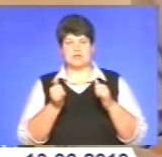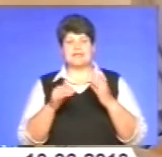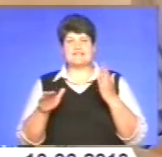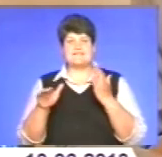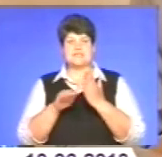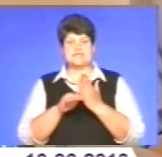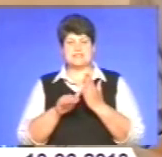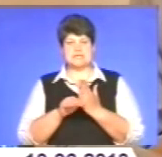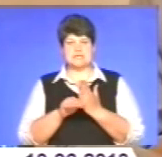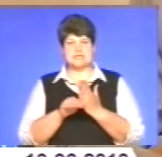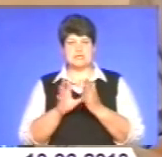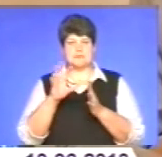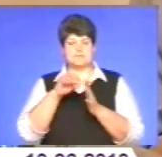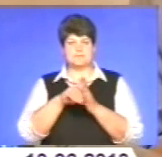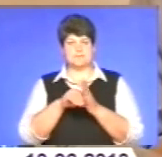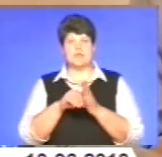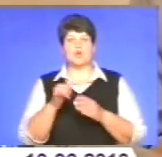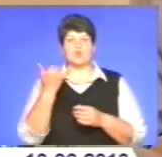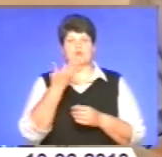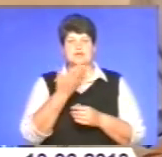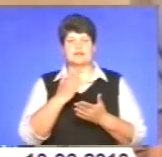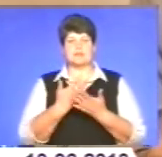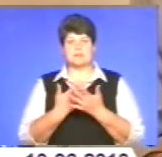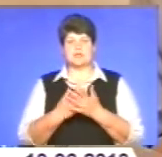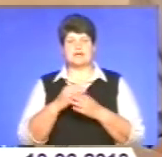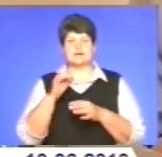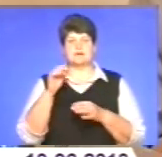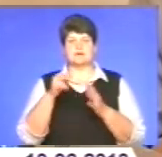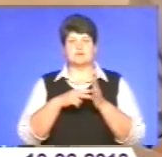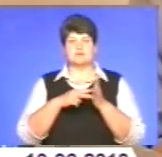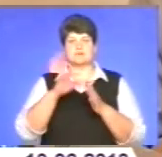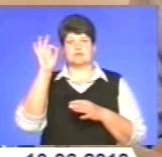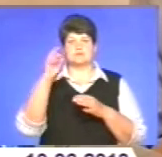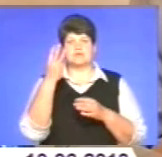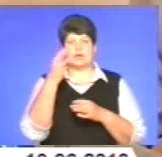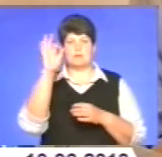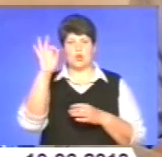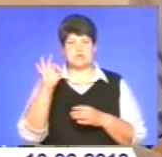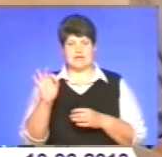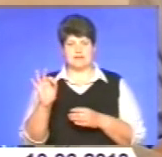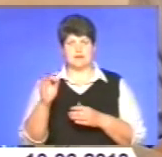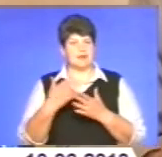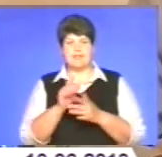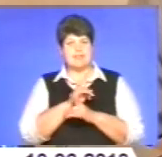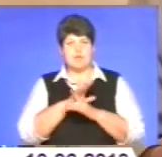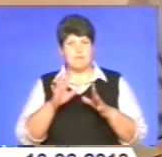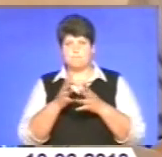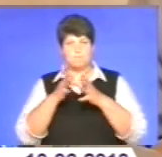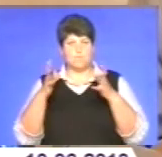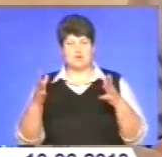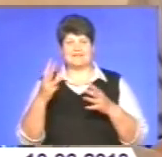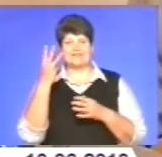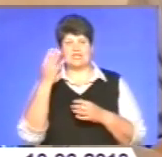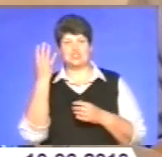інвестиції. У них, наприклад, ставки там 3%, да, не більше,